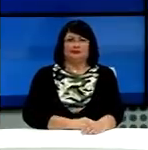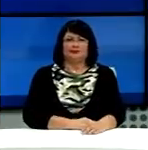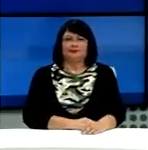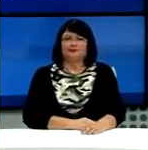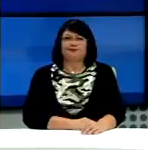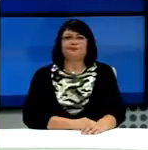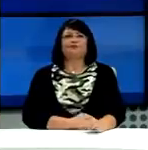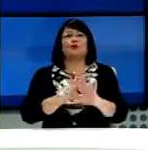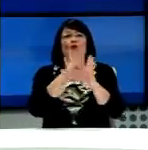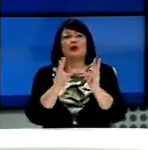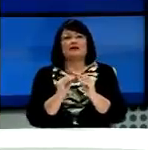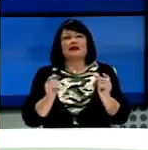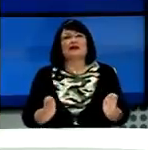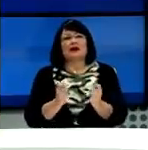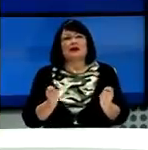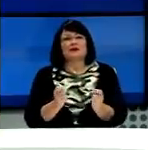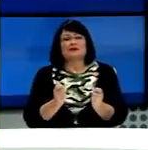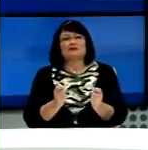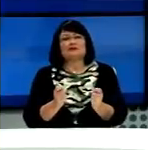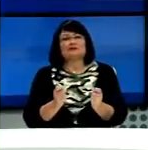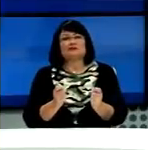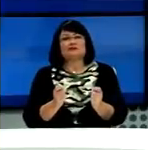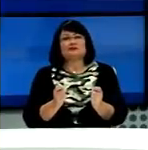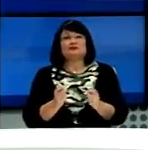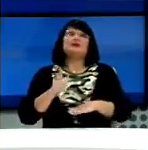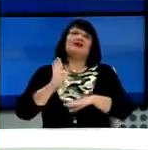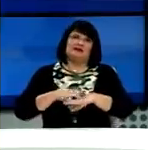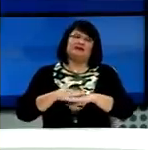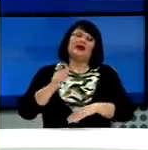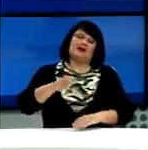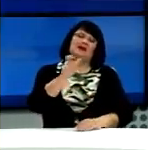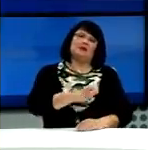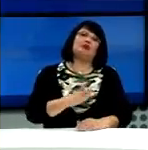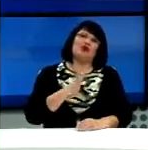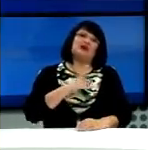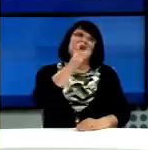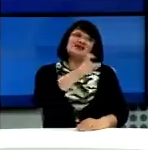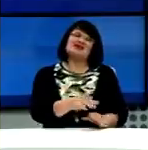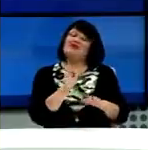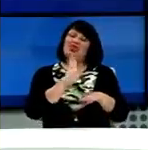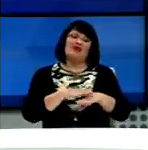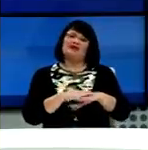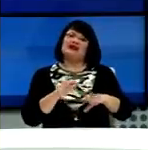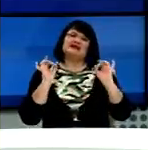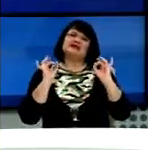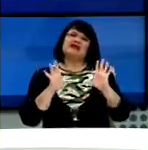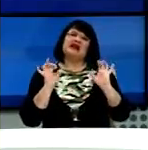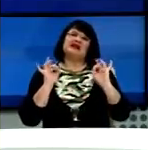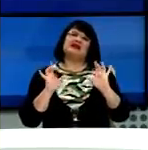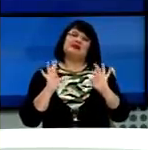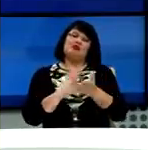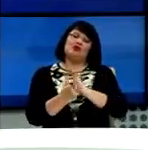Όλα αυτά λοιπόν τα κάνετε. Κατά τα άλλα, αυτά είναι οι πολίτες. Και εσείς δεν φταίτε καθόλου και για